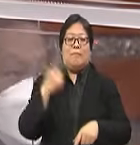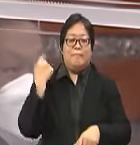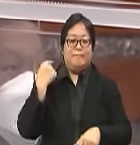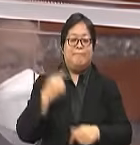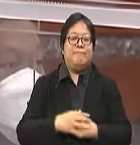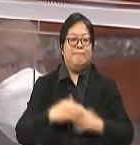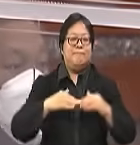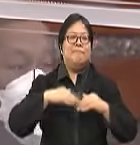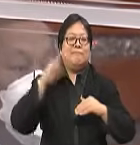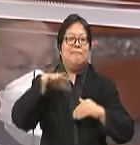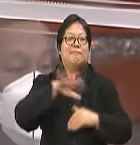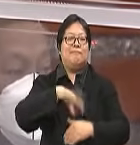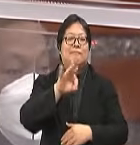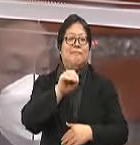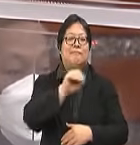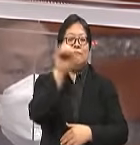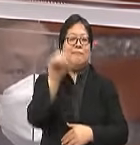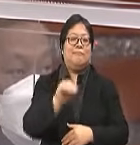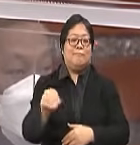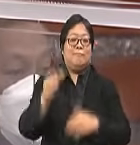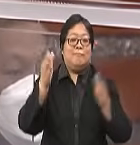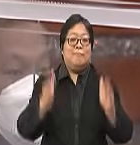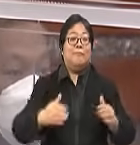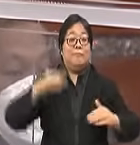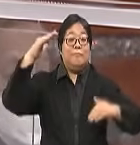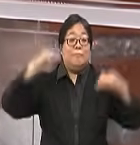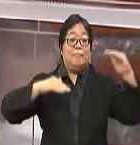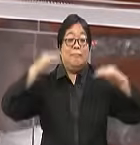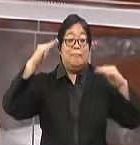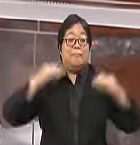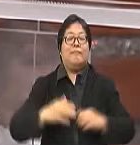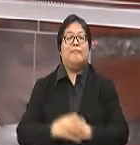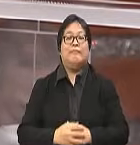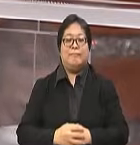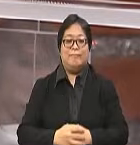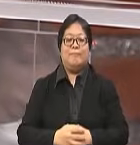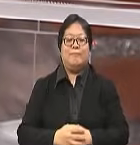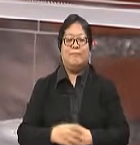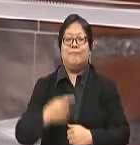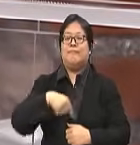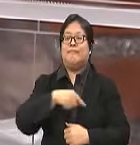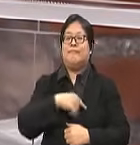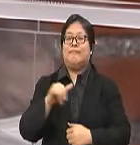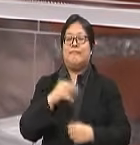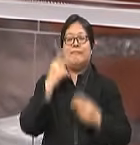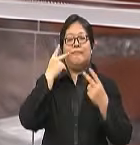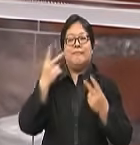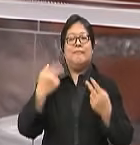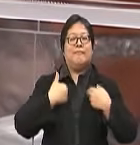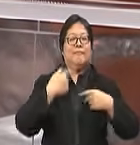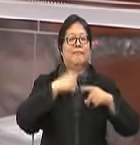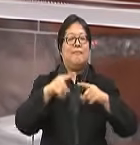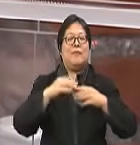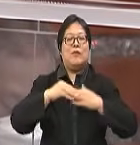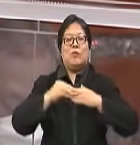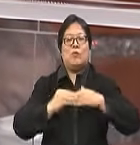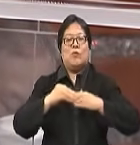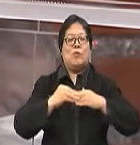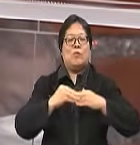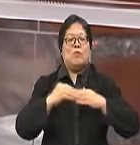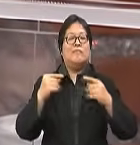menteri tadi melebihi 90-100 populasi dewasa di negara ini kita juga lihat pelbagai kelonggaran